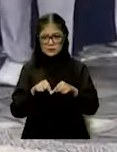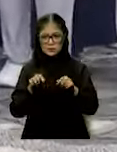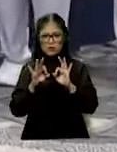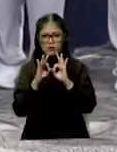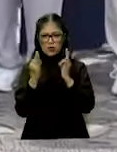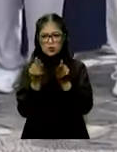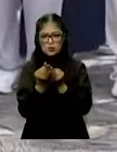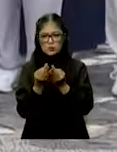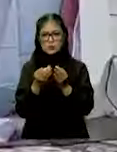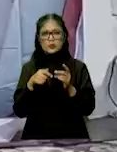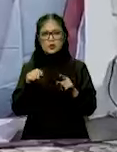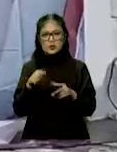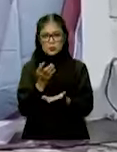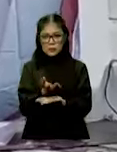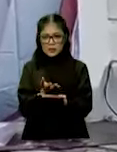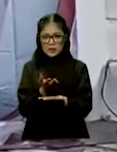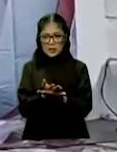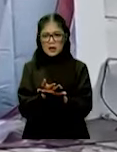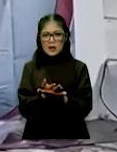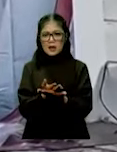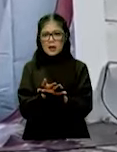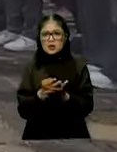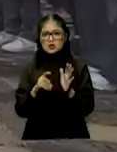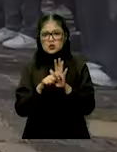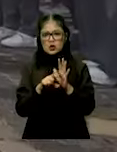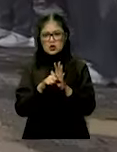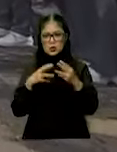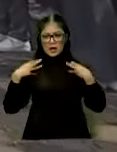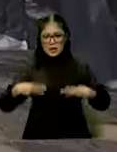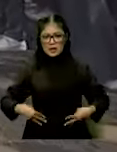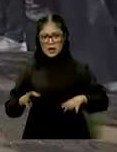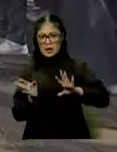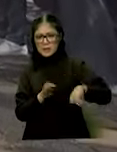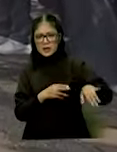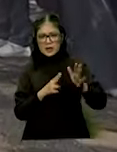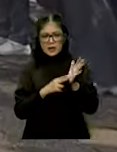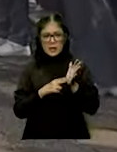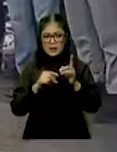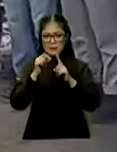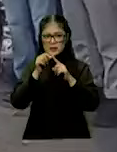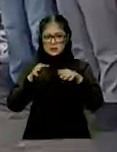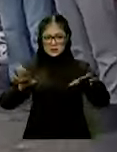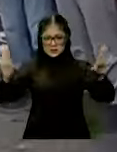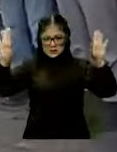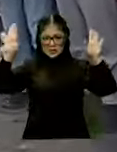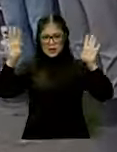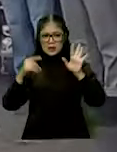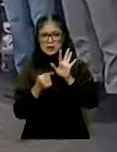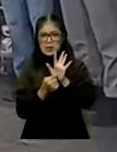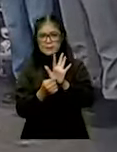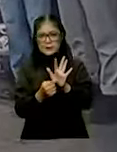menyatakan rentetan tindakan pengabaian etika moral dan nilai-nilai Pancasila serta pelanggaran norma konstitusi yang ditampilkan oleh sejumlah